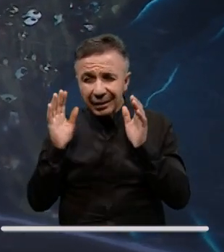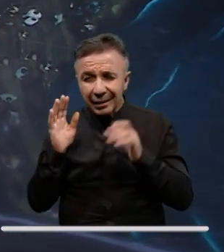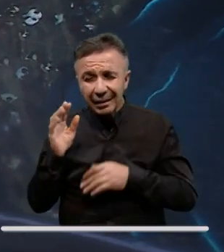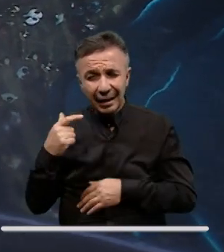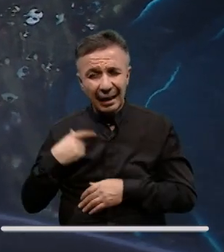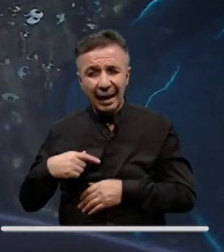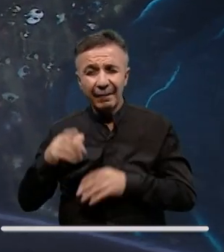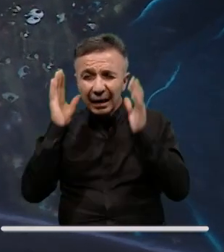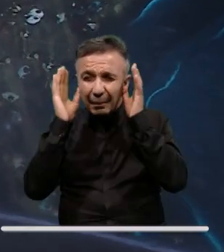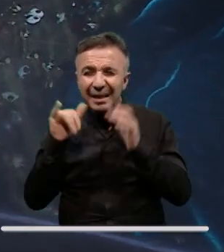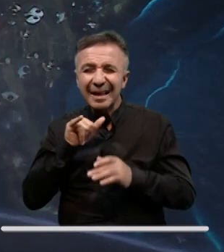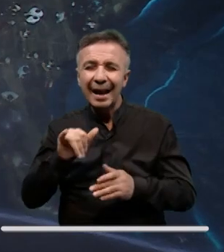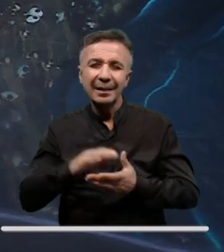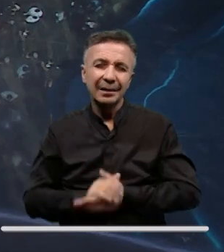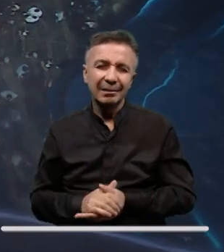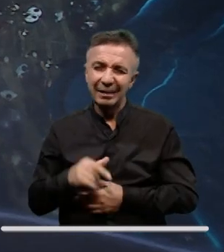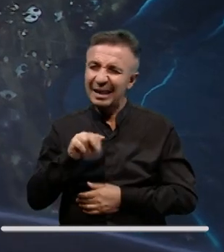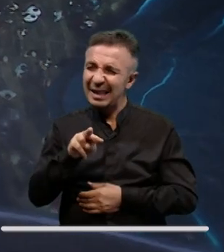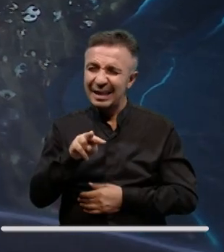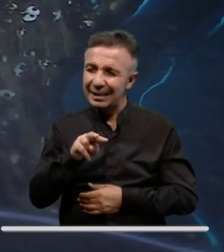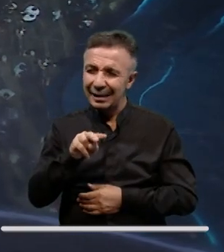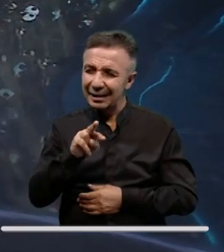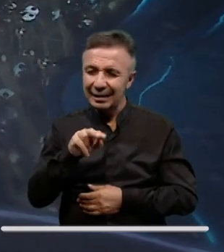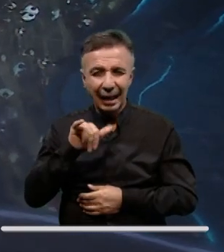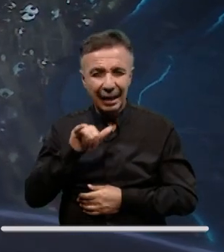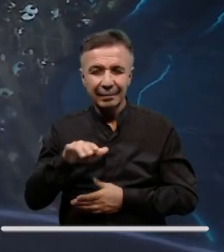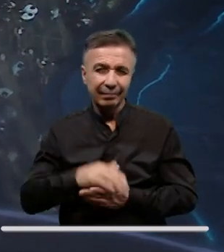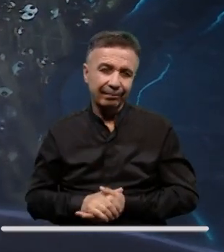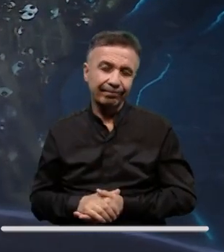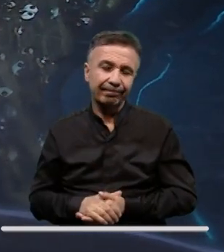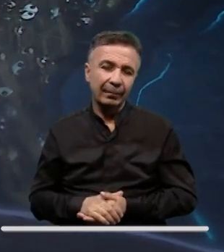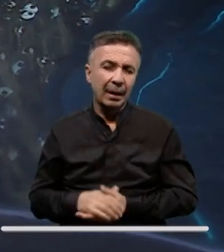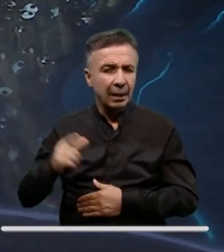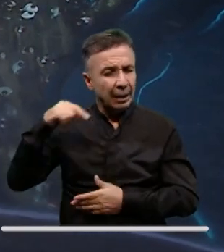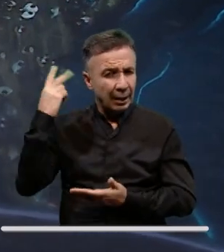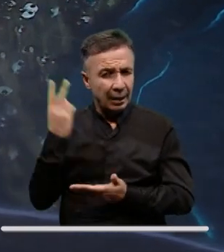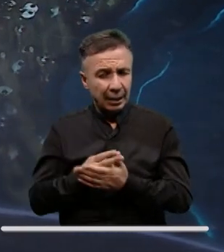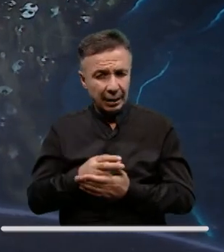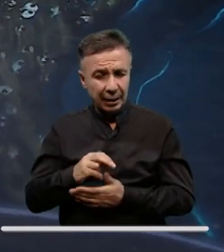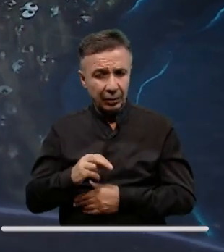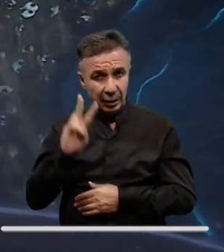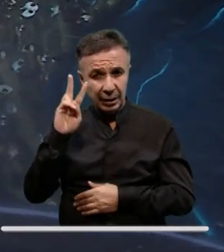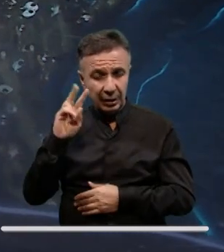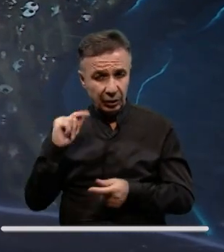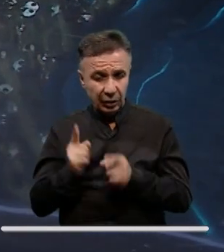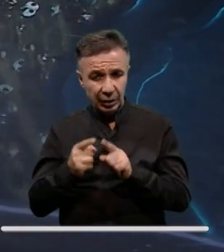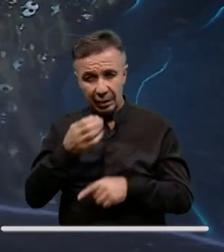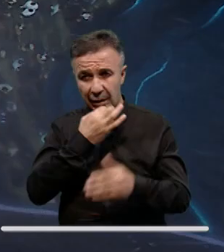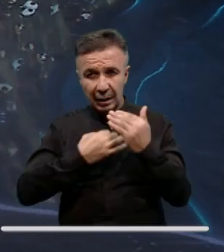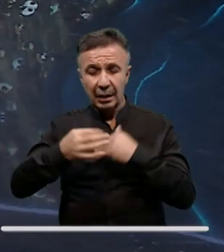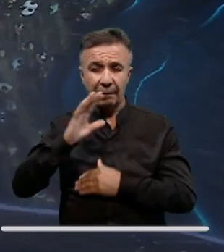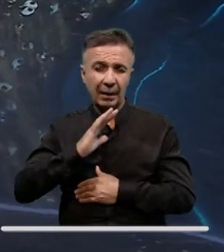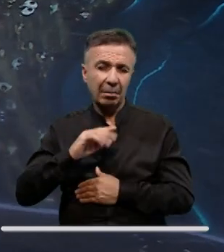demektir Nafile namaz sünnet namaz demektir Eee burada niyeti nasıl yaparız iki şekilde yapabiliriz bir